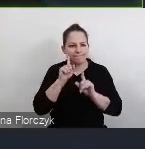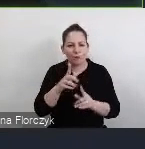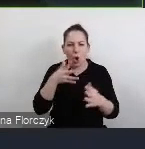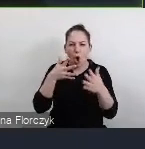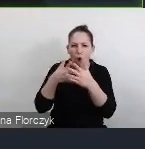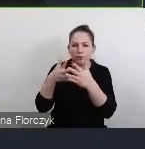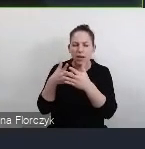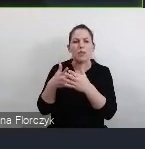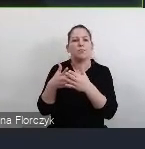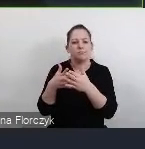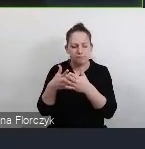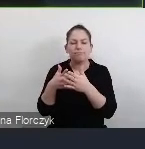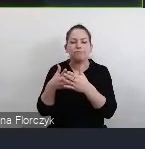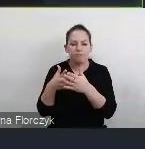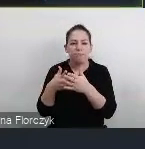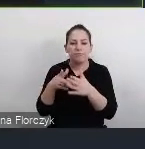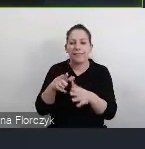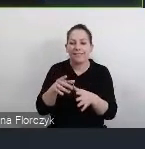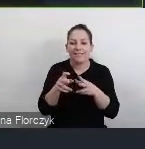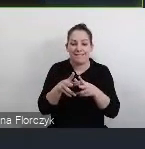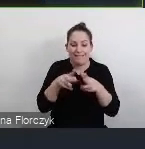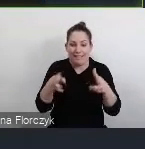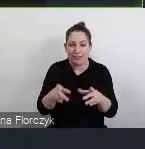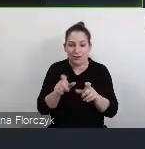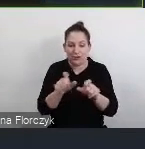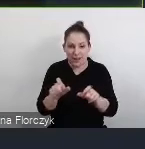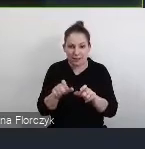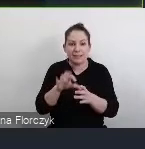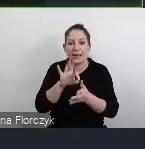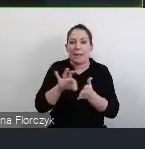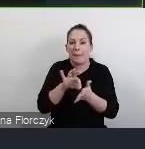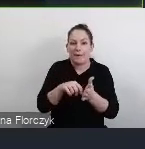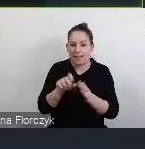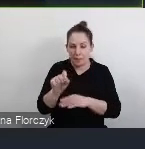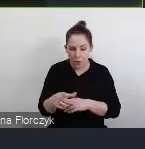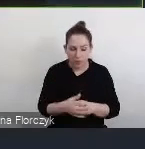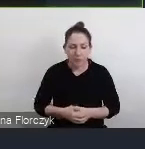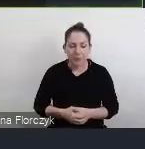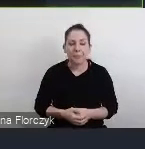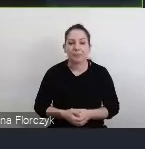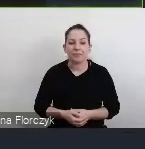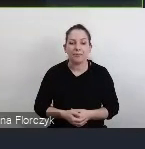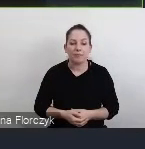tego, co w danym momencie i w danej gminie się dzieje. Czy